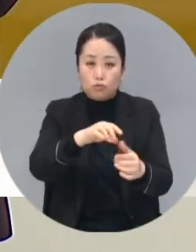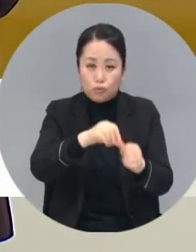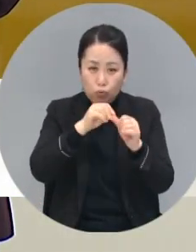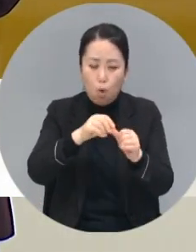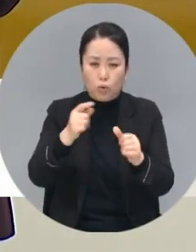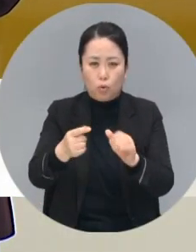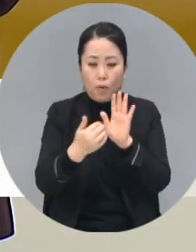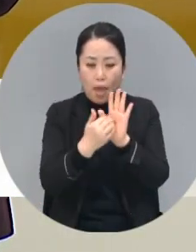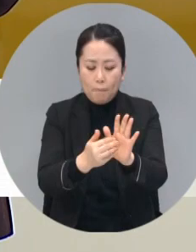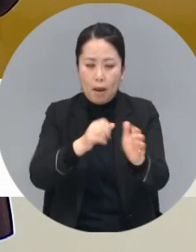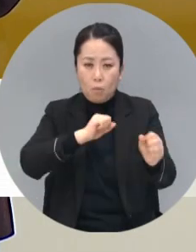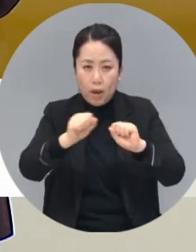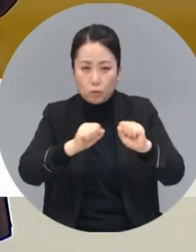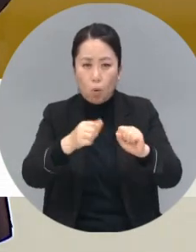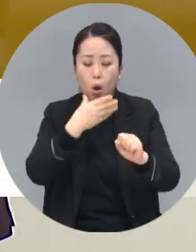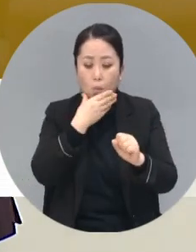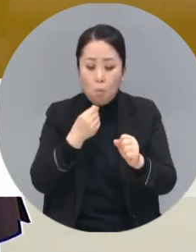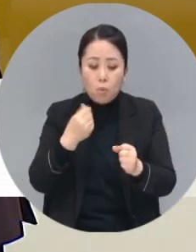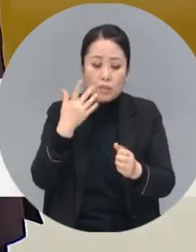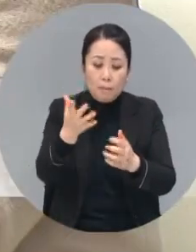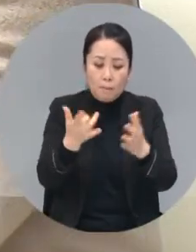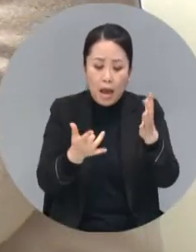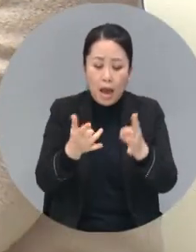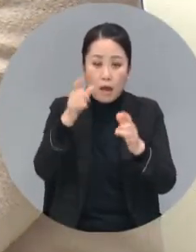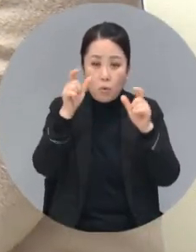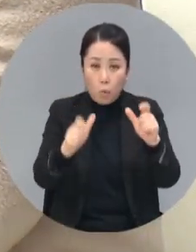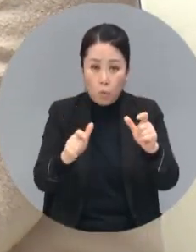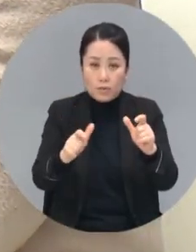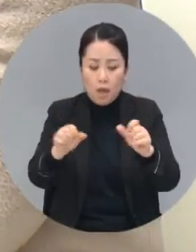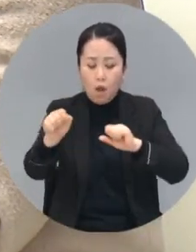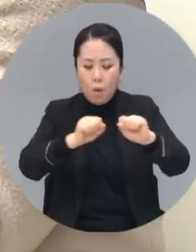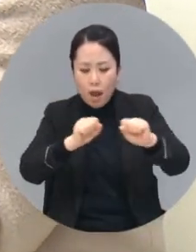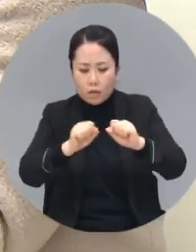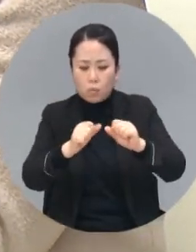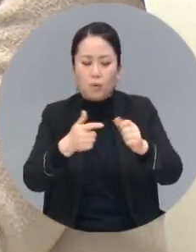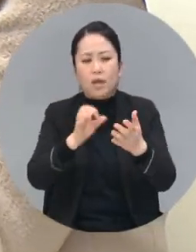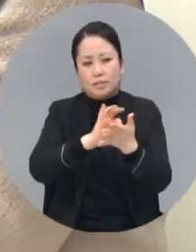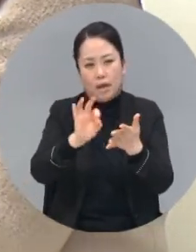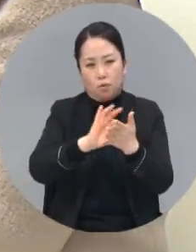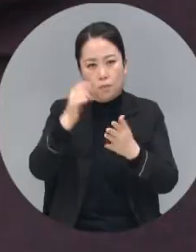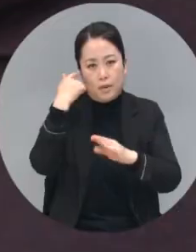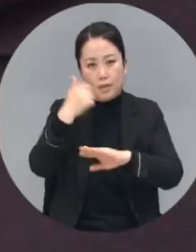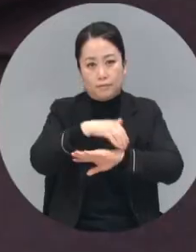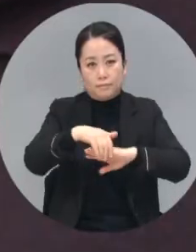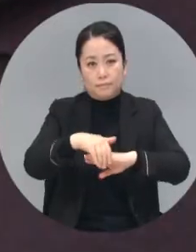사각지대 발굴, 보건 안전교육 등 다양한 활동에 사용될 예정입니다.